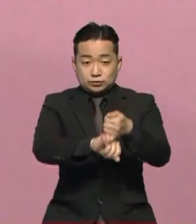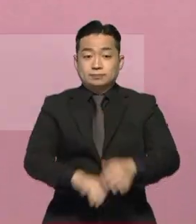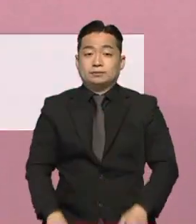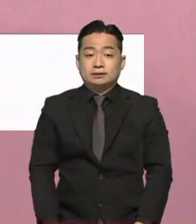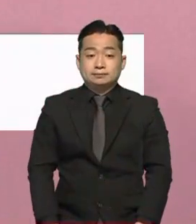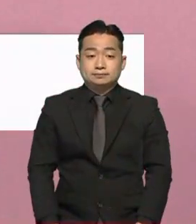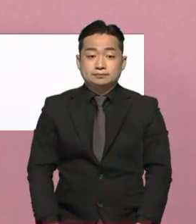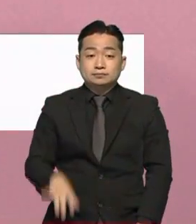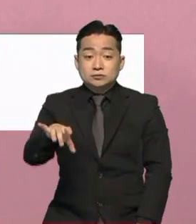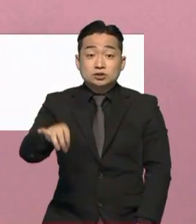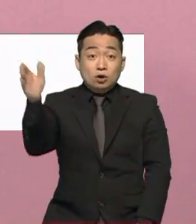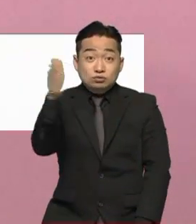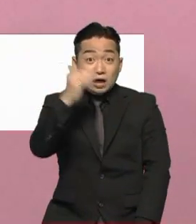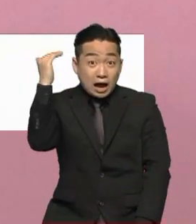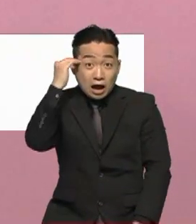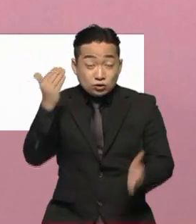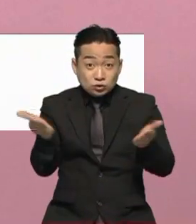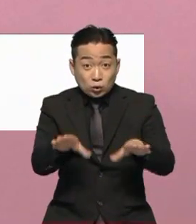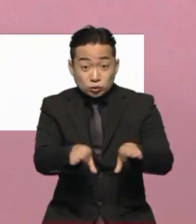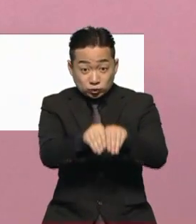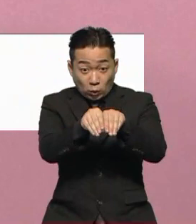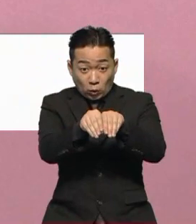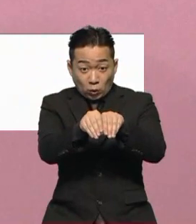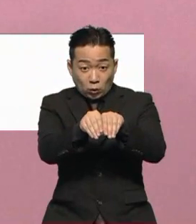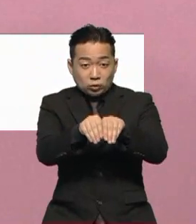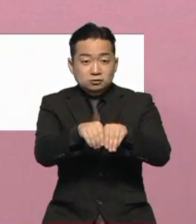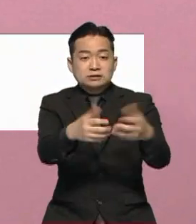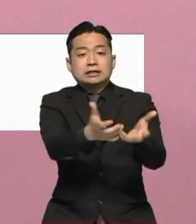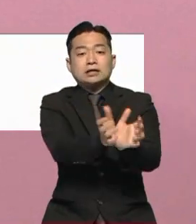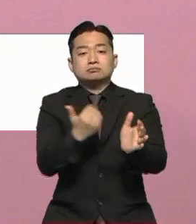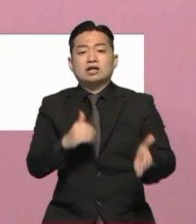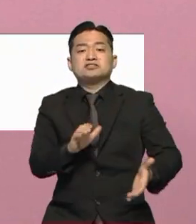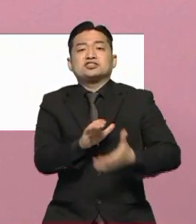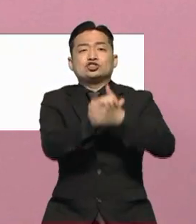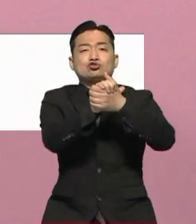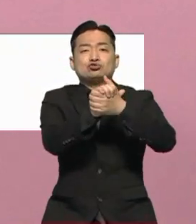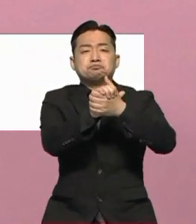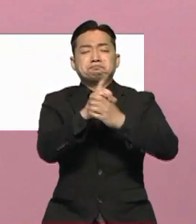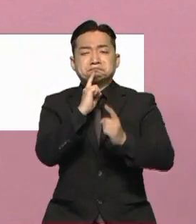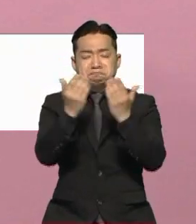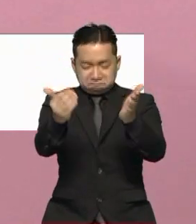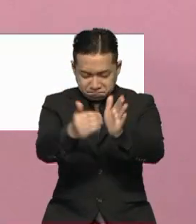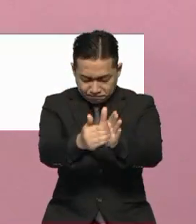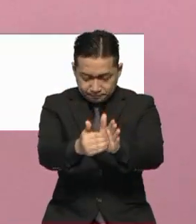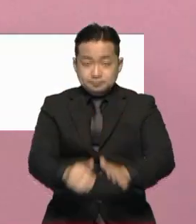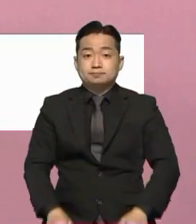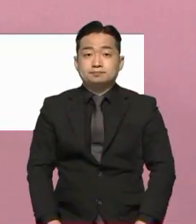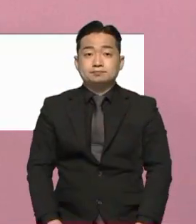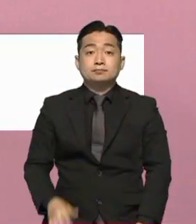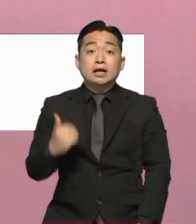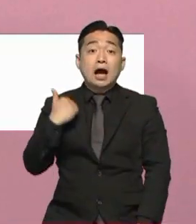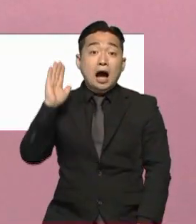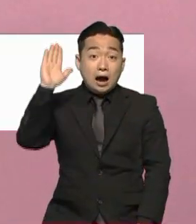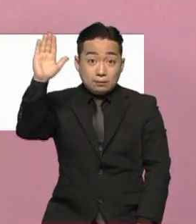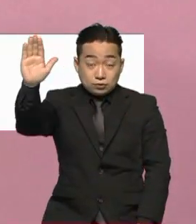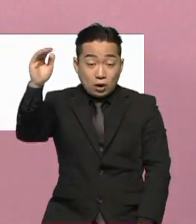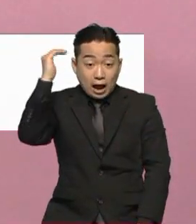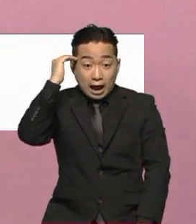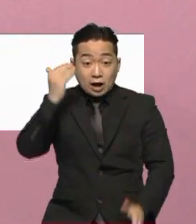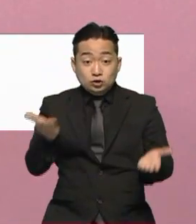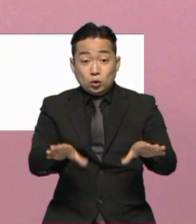처음부터 한국노총의 친구가 되겠다고 말씀을 드렸습니다. 앞으로도